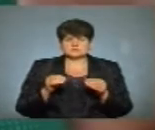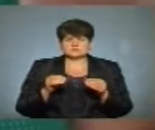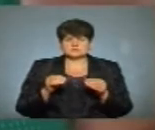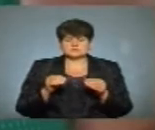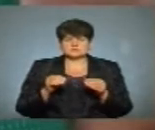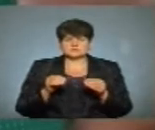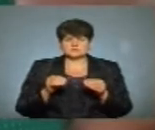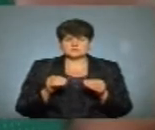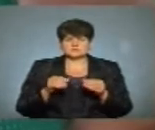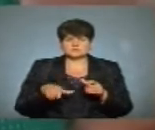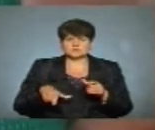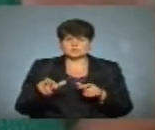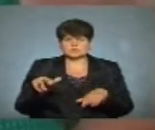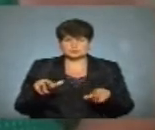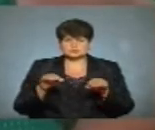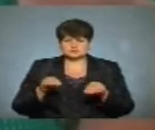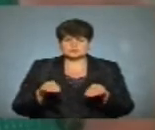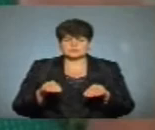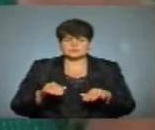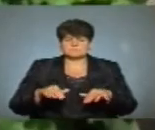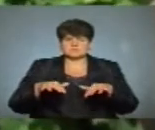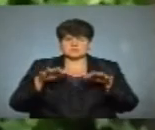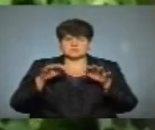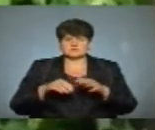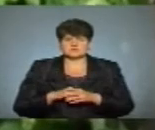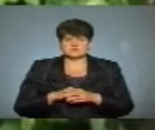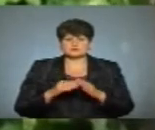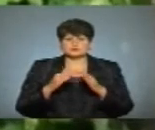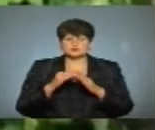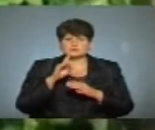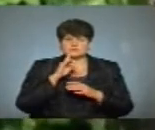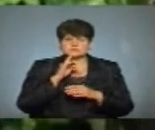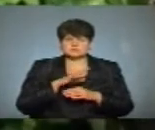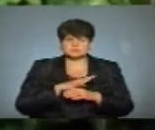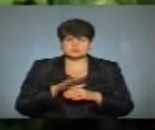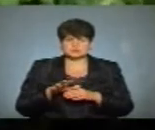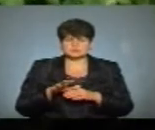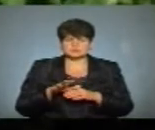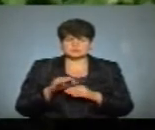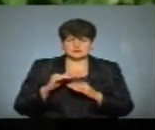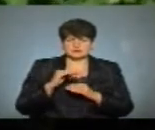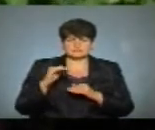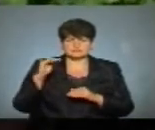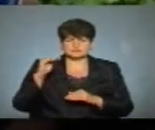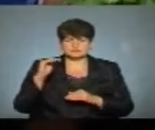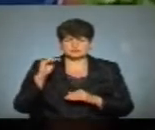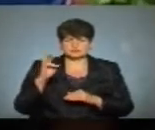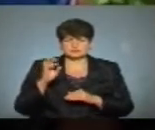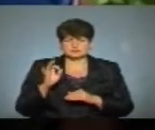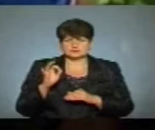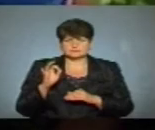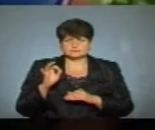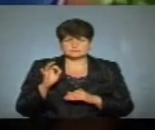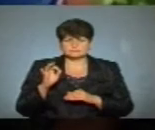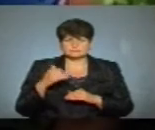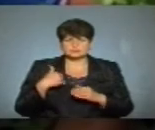ставимо доски, подони, все піднімаємо вгору. В домі поки ще не було, дом на висоті, але